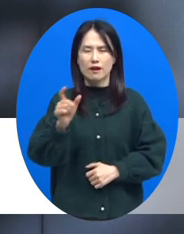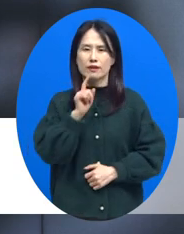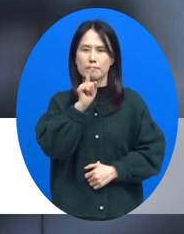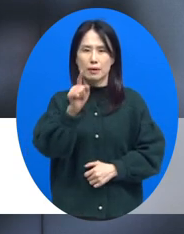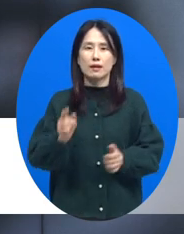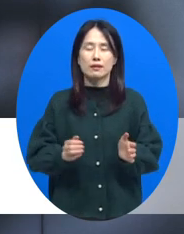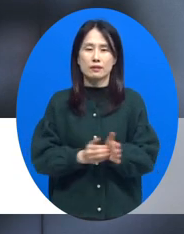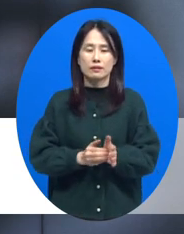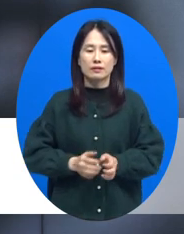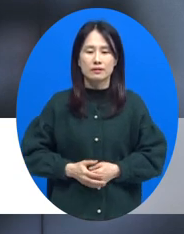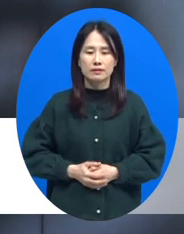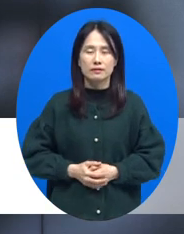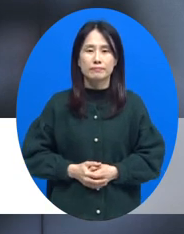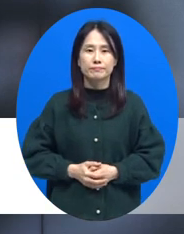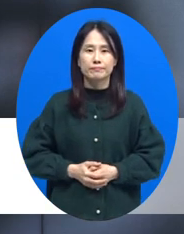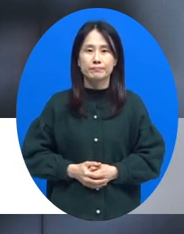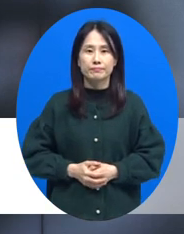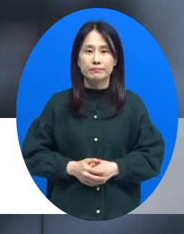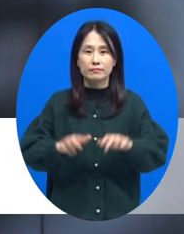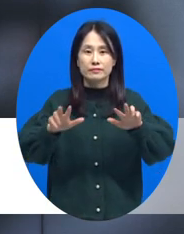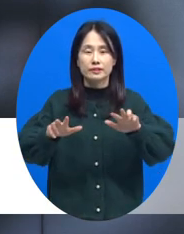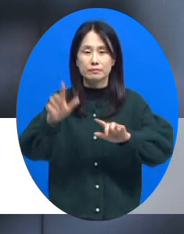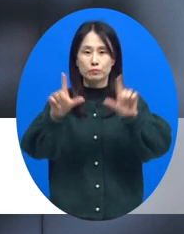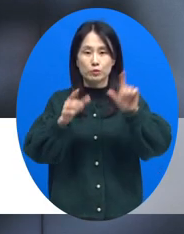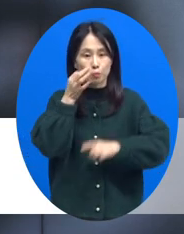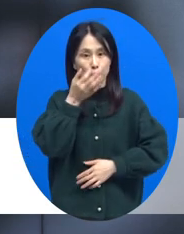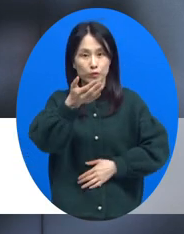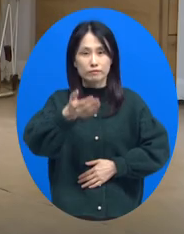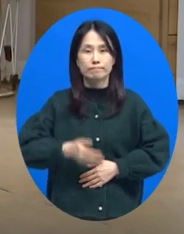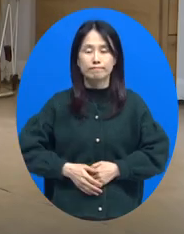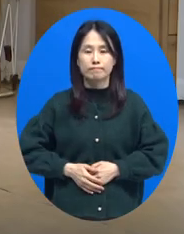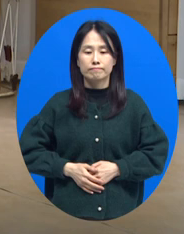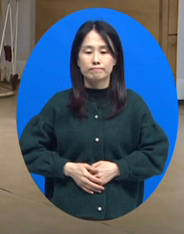강력한 추진 의사를 밝혔습니다 현장 수조했습니다